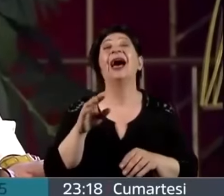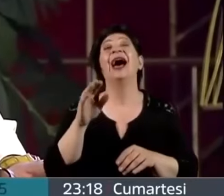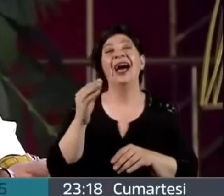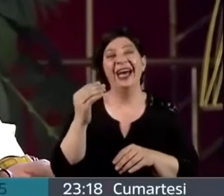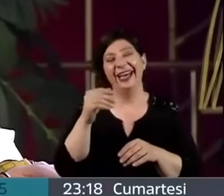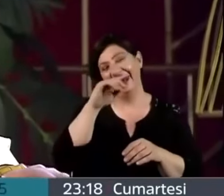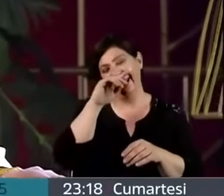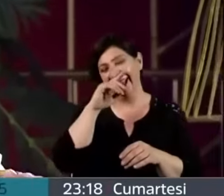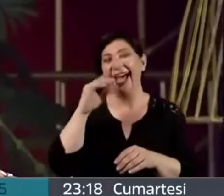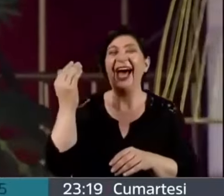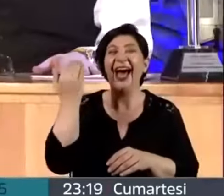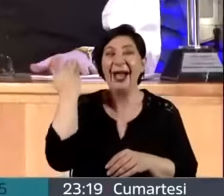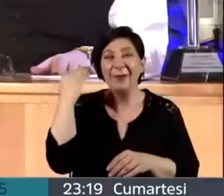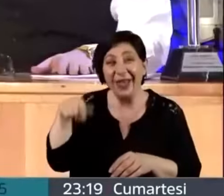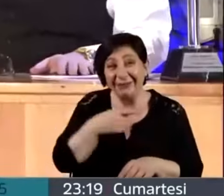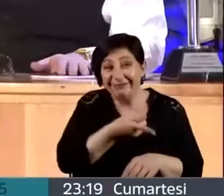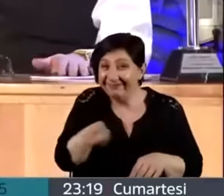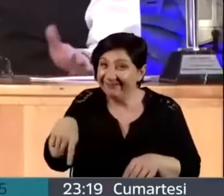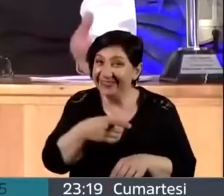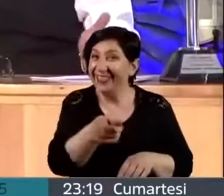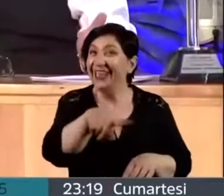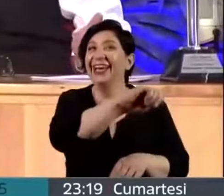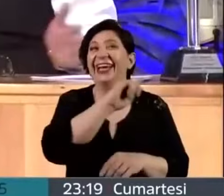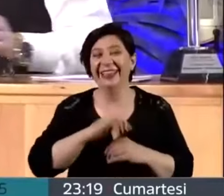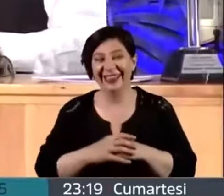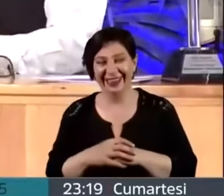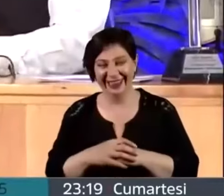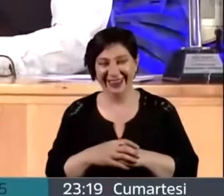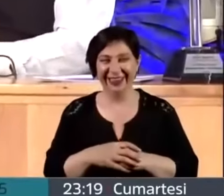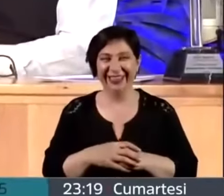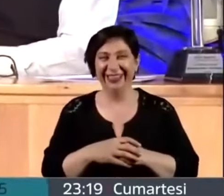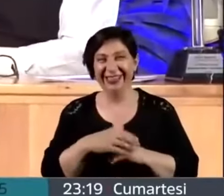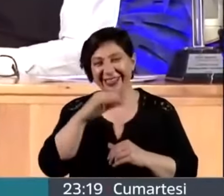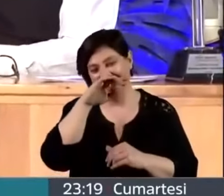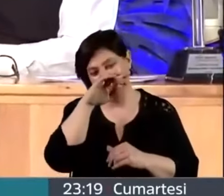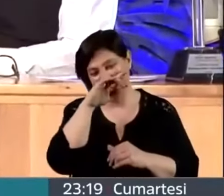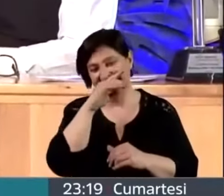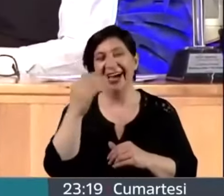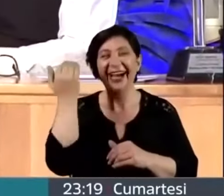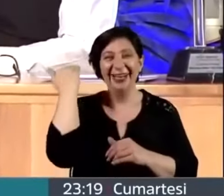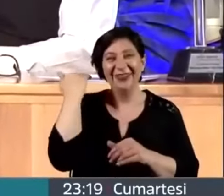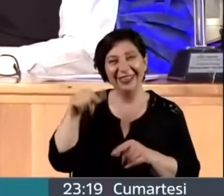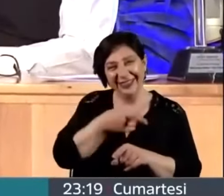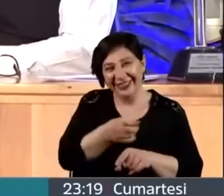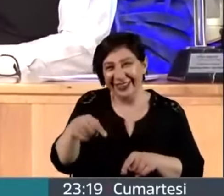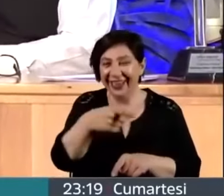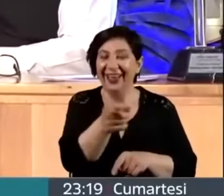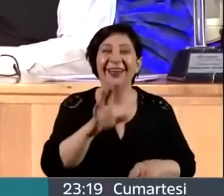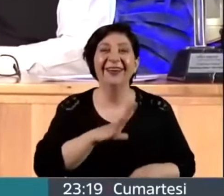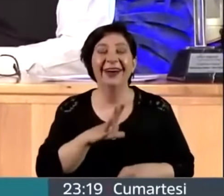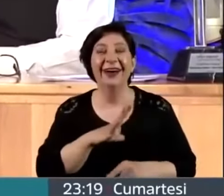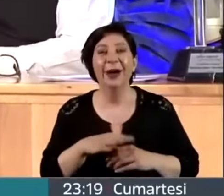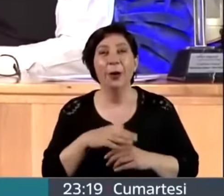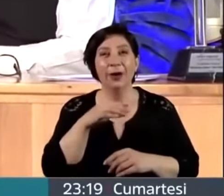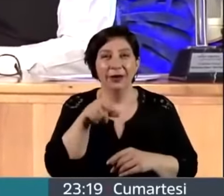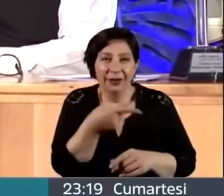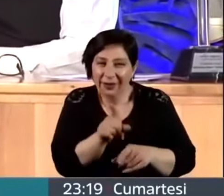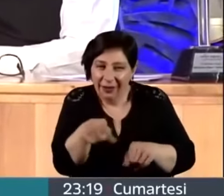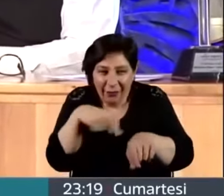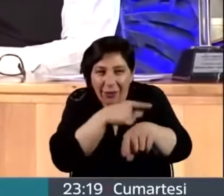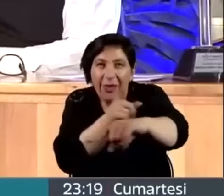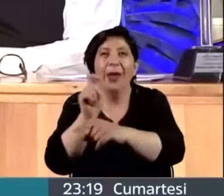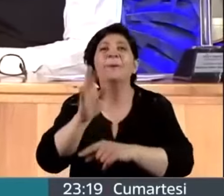yılan. Yılan işte. Arkamdan dolanan yılan. Arkamda donup dolanan yılan. Yılanların böyle bir huyu yoktur.